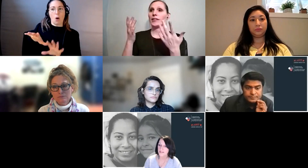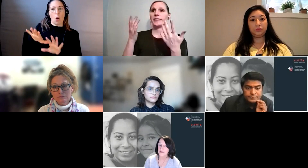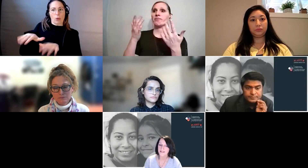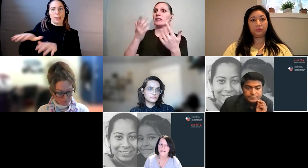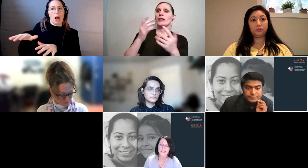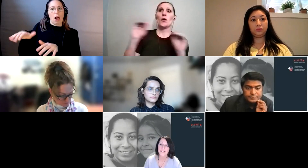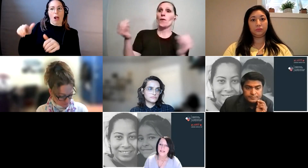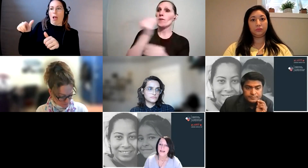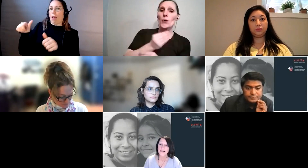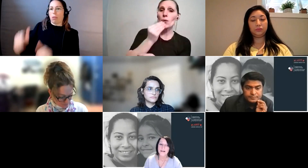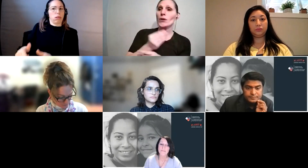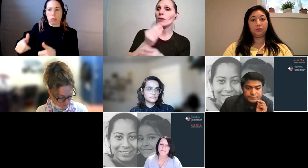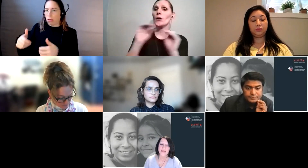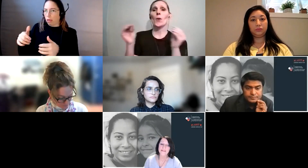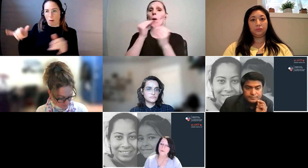dévastatrices.